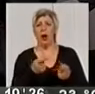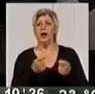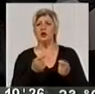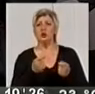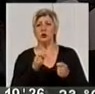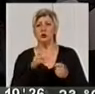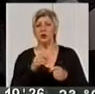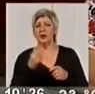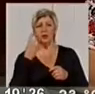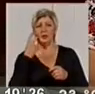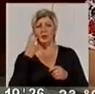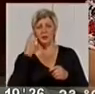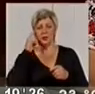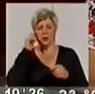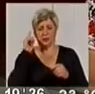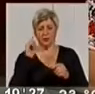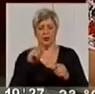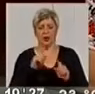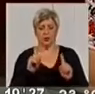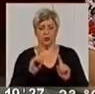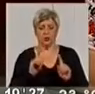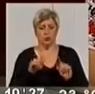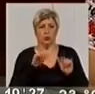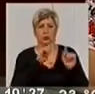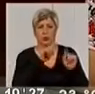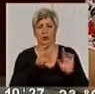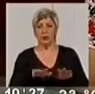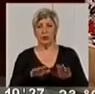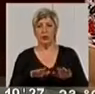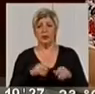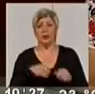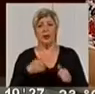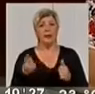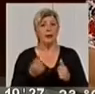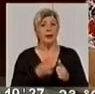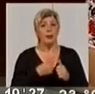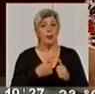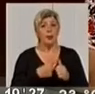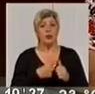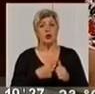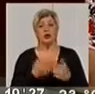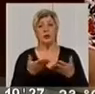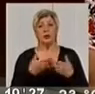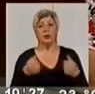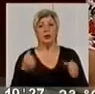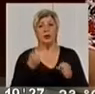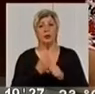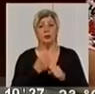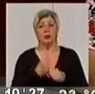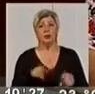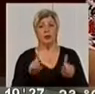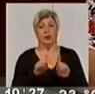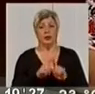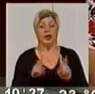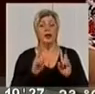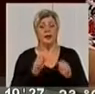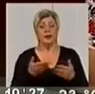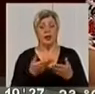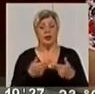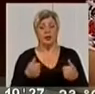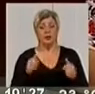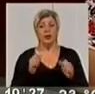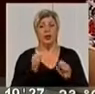компетентні на місцях? Зрозуміло. По-перше, ми робимо так. Я розкажу, як ми робимо на обласному